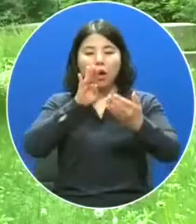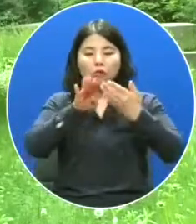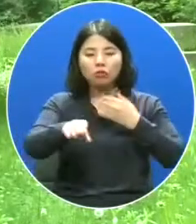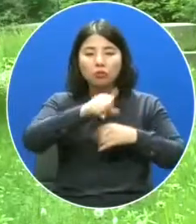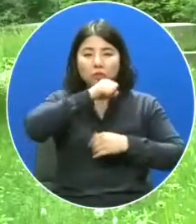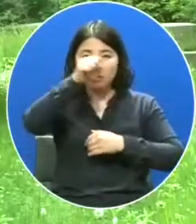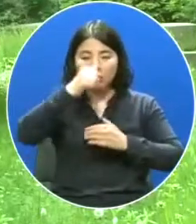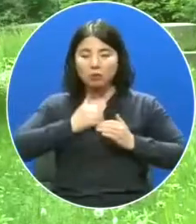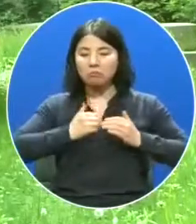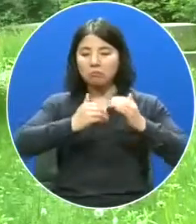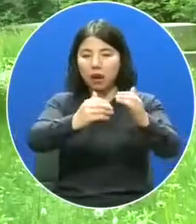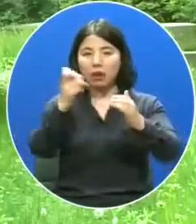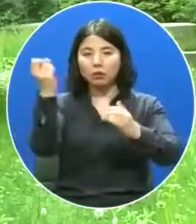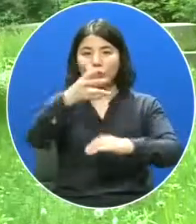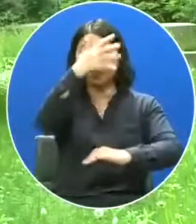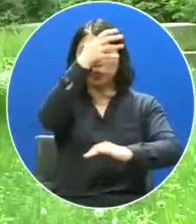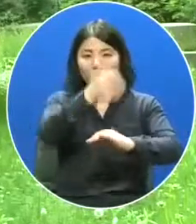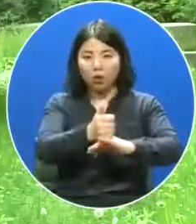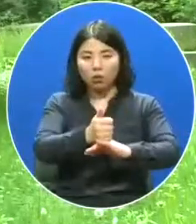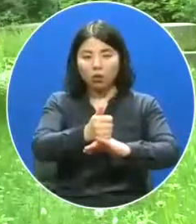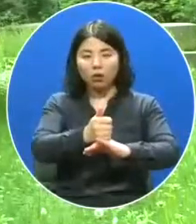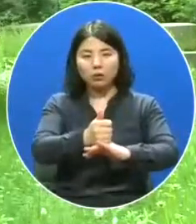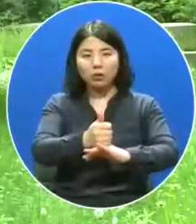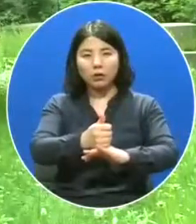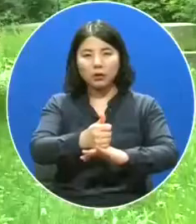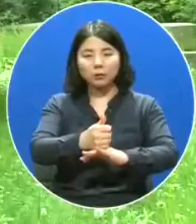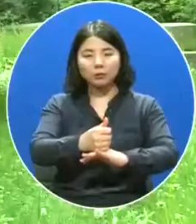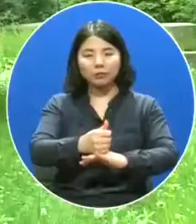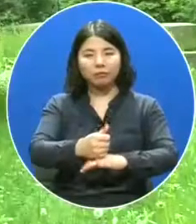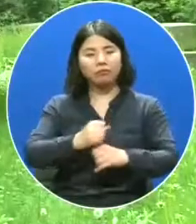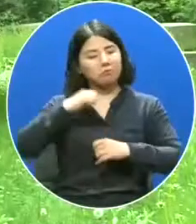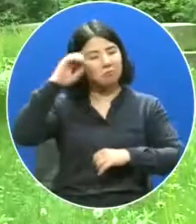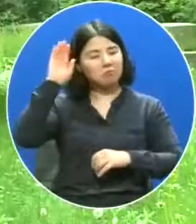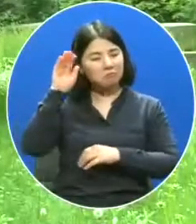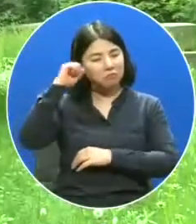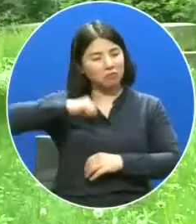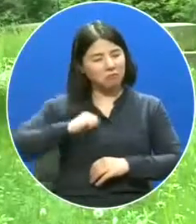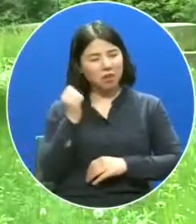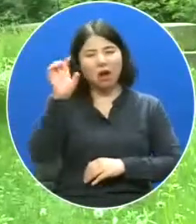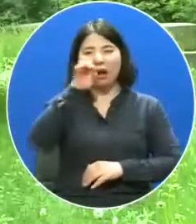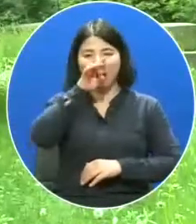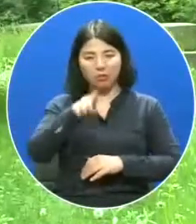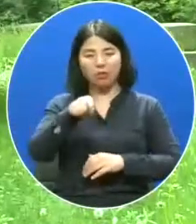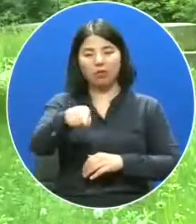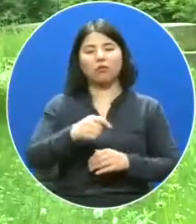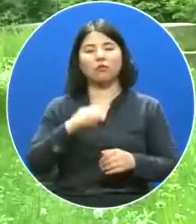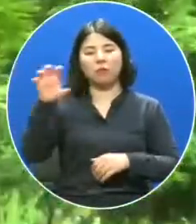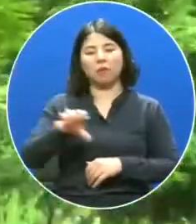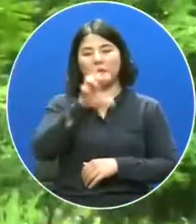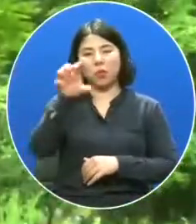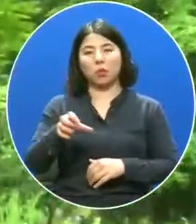이후 선정 과정이나 결과에도 승복하지 않는 관행을 되풀이하게 됩니다.